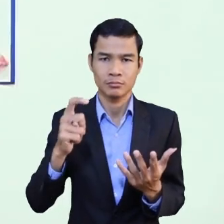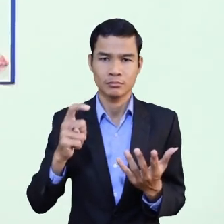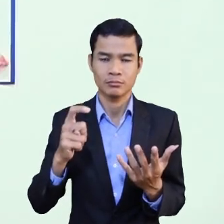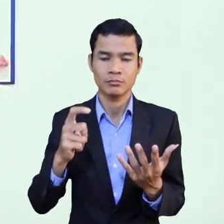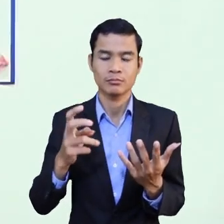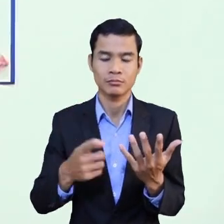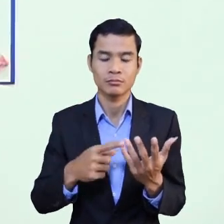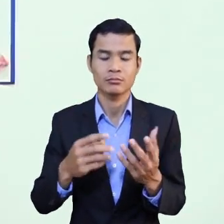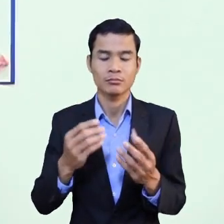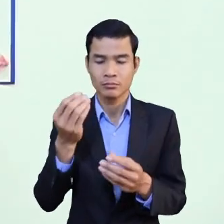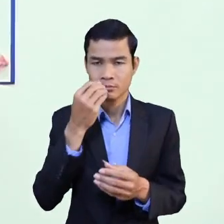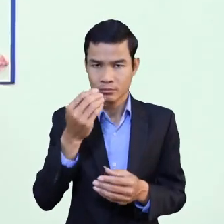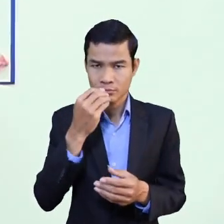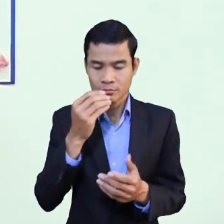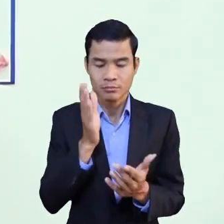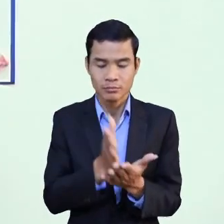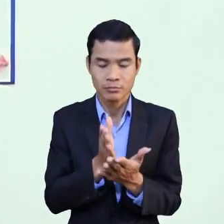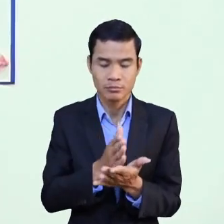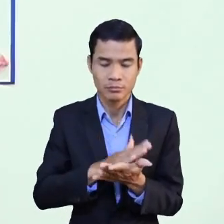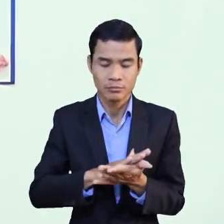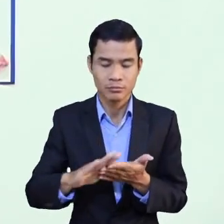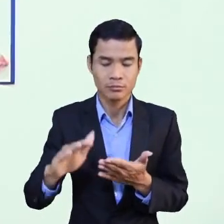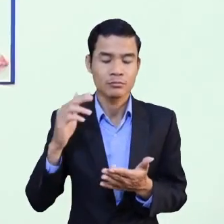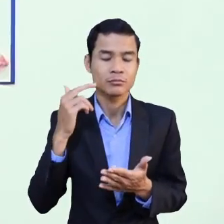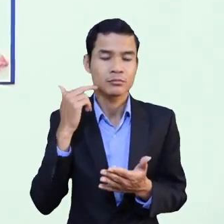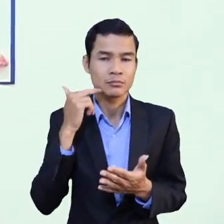ខេឆៃស្វាយតុង